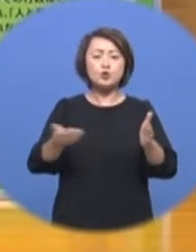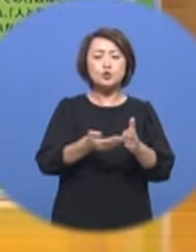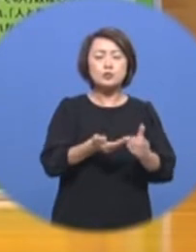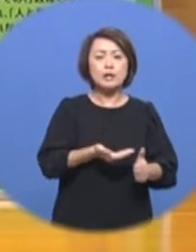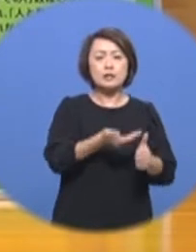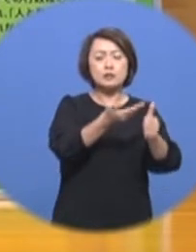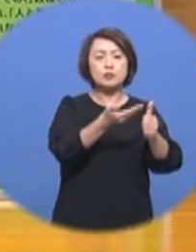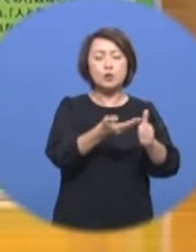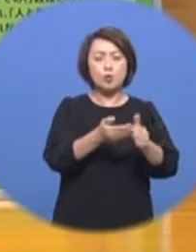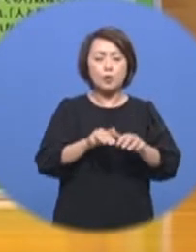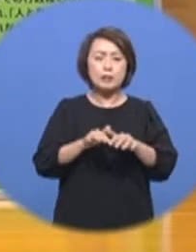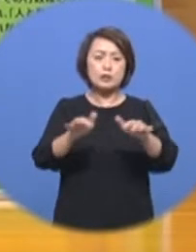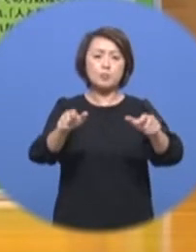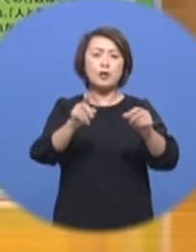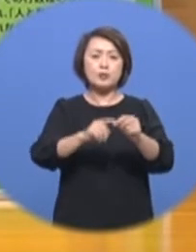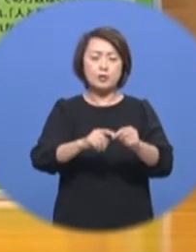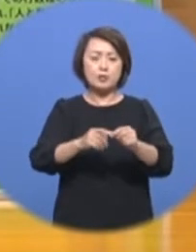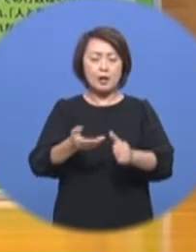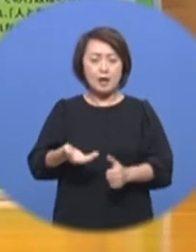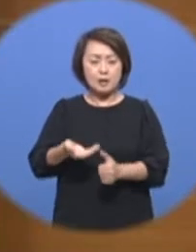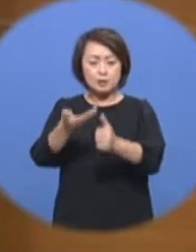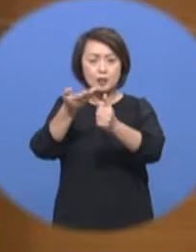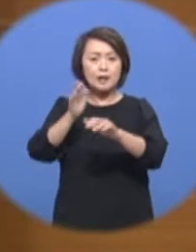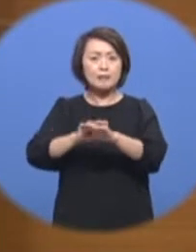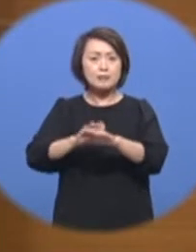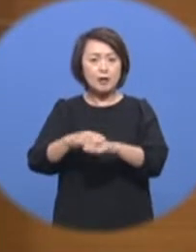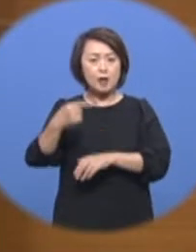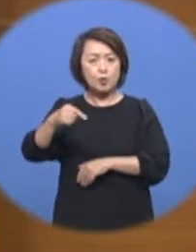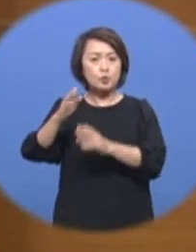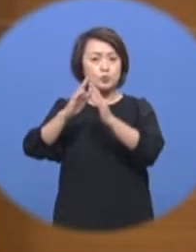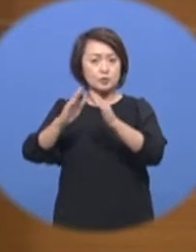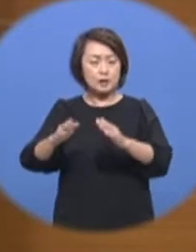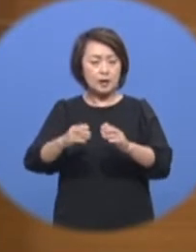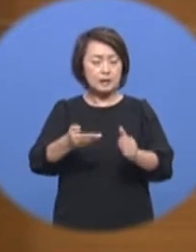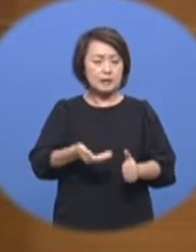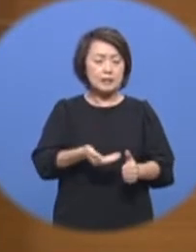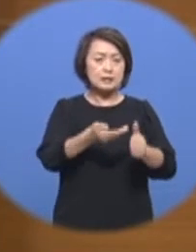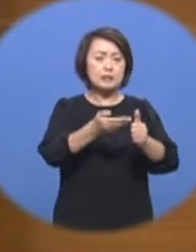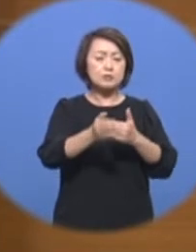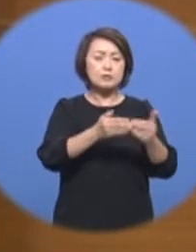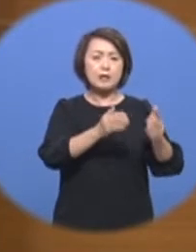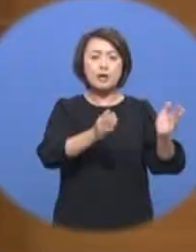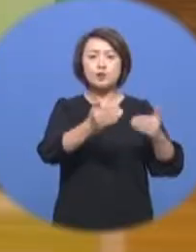広めるために、飼い方講習会や飼育体験教室